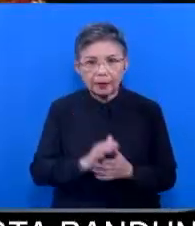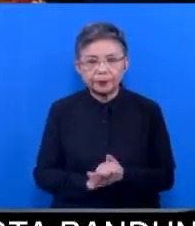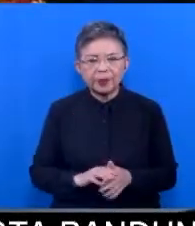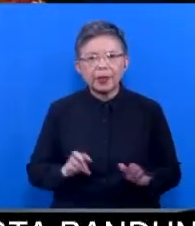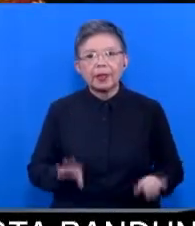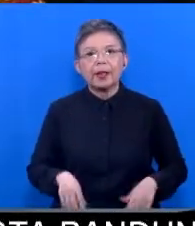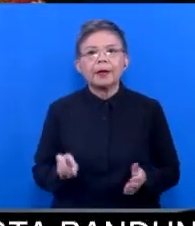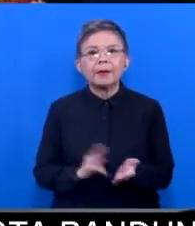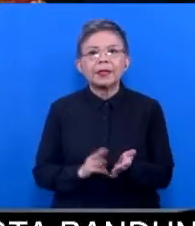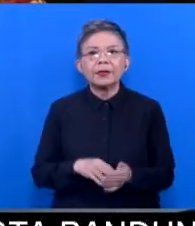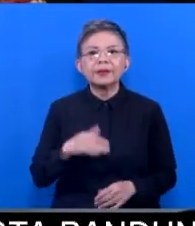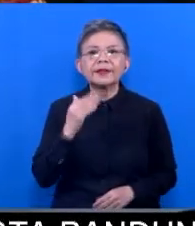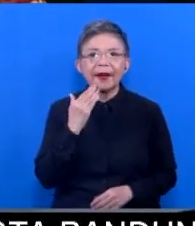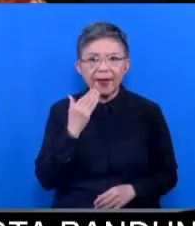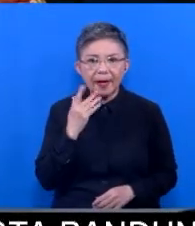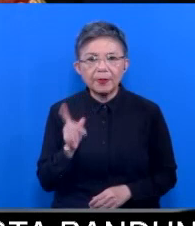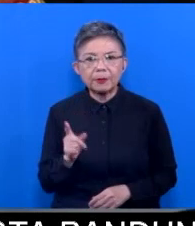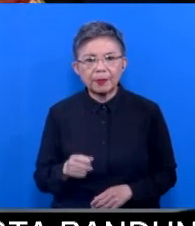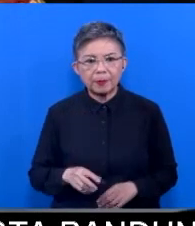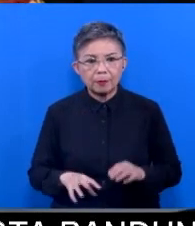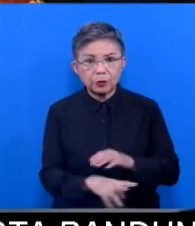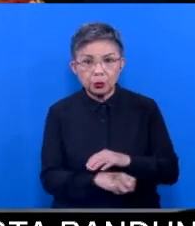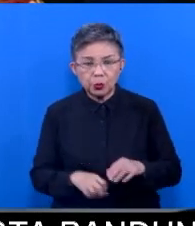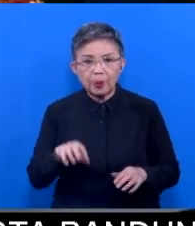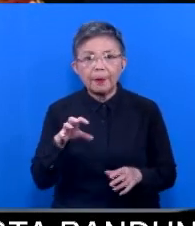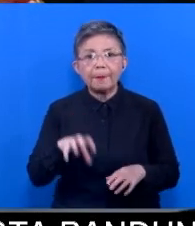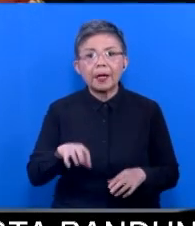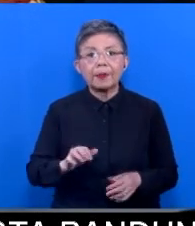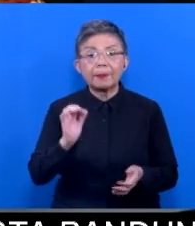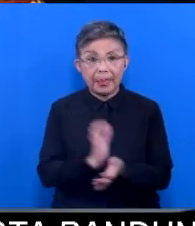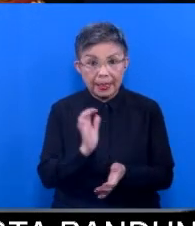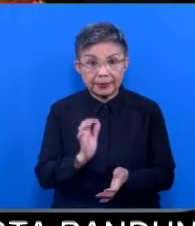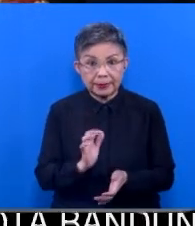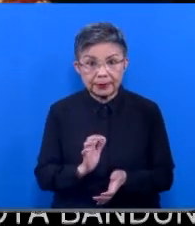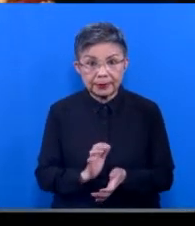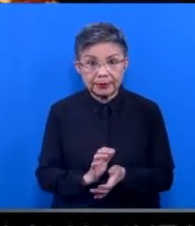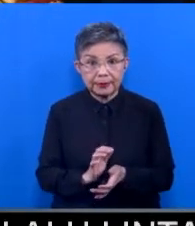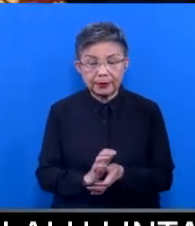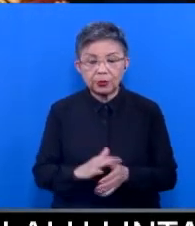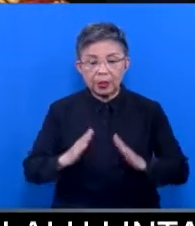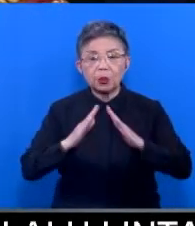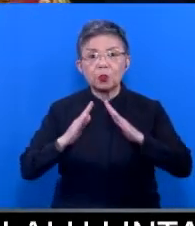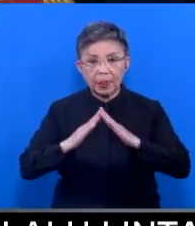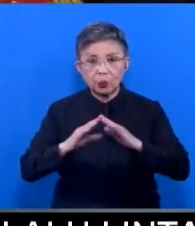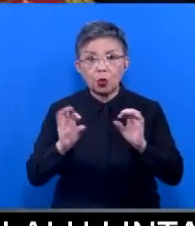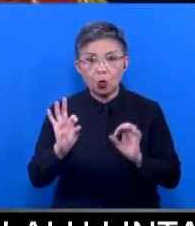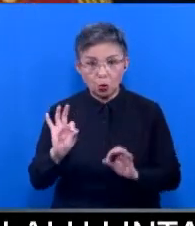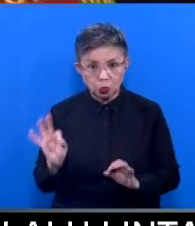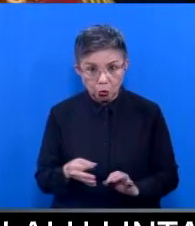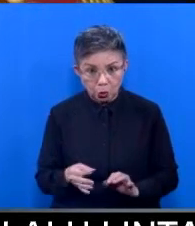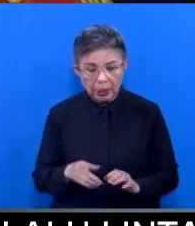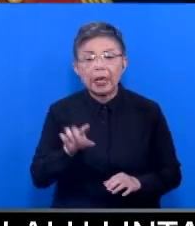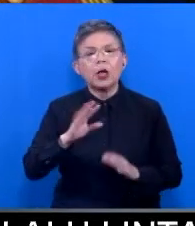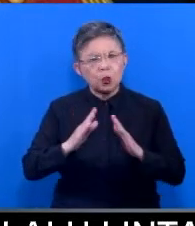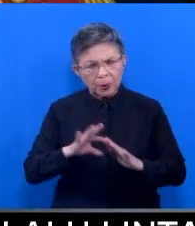yang sangat sederhana karena pencurian barang bekas yang melekat di bangunan. Memang bangunan rumah ini rumah